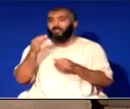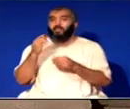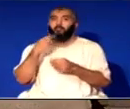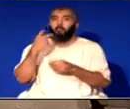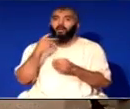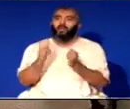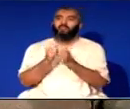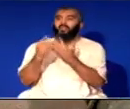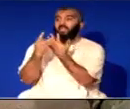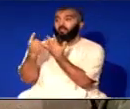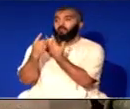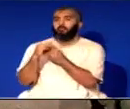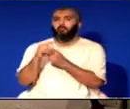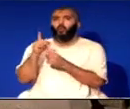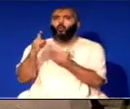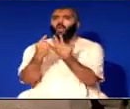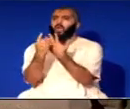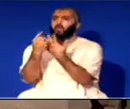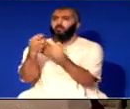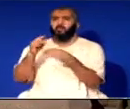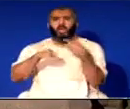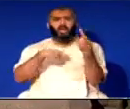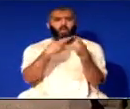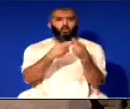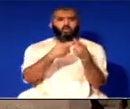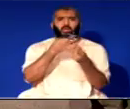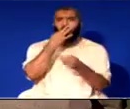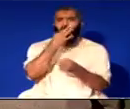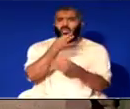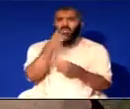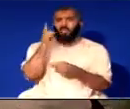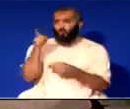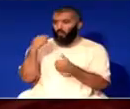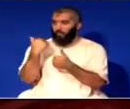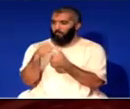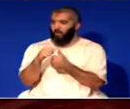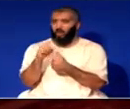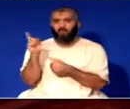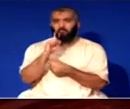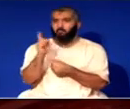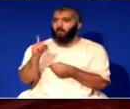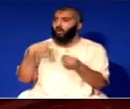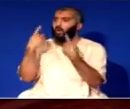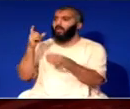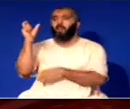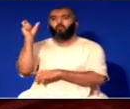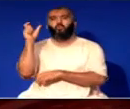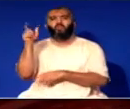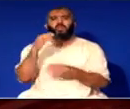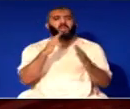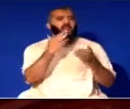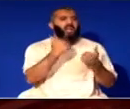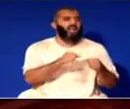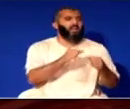ما تجيش. فيقول لك هل من توجيه أو نصيحة لخدام بيوت الله بأن يعتنوا